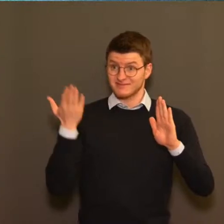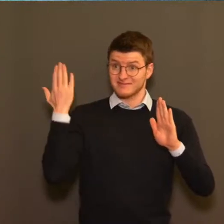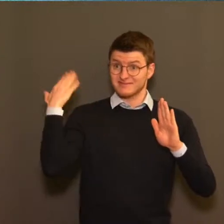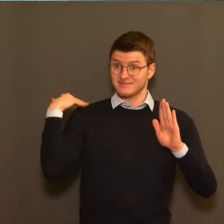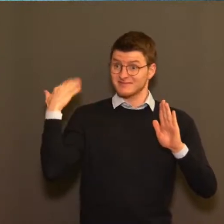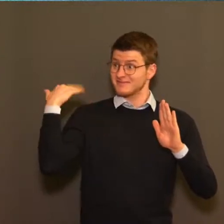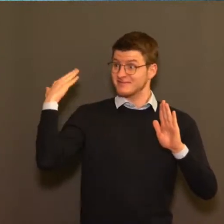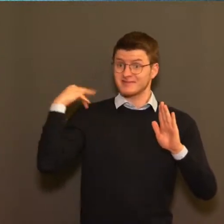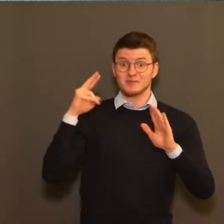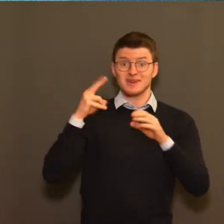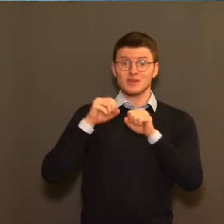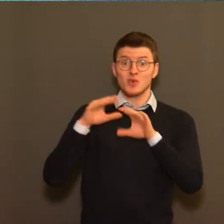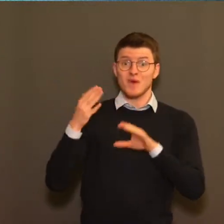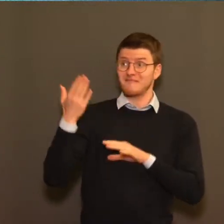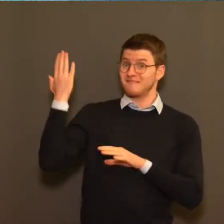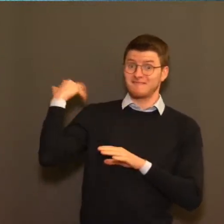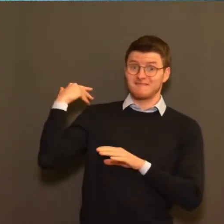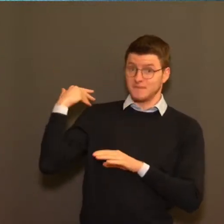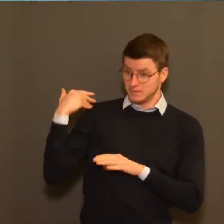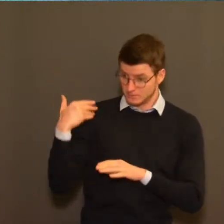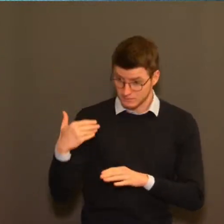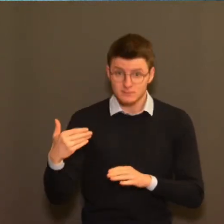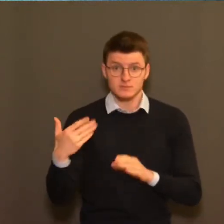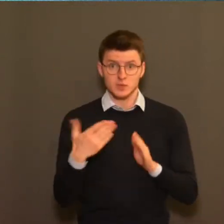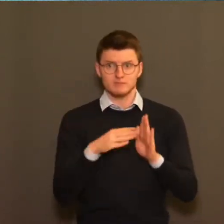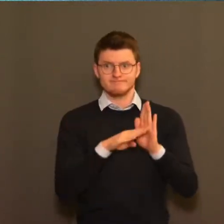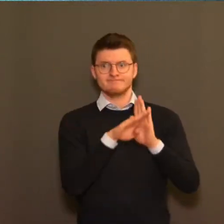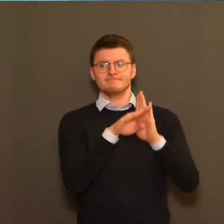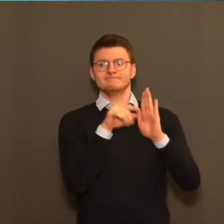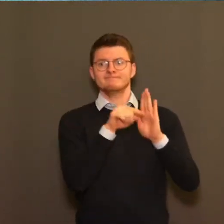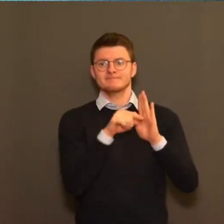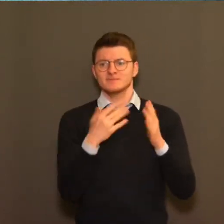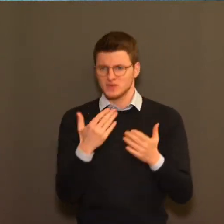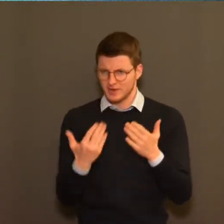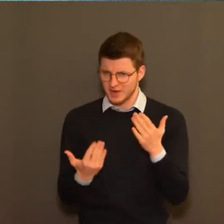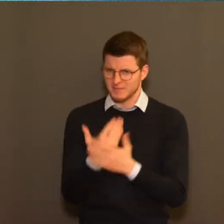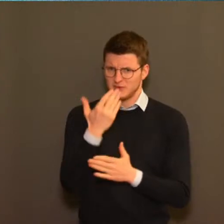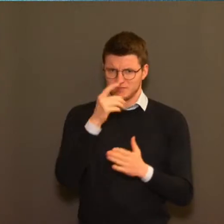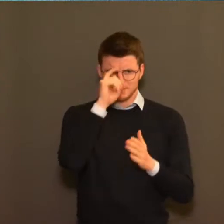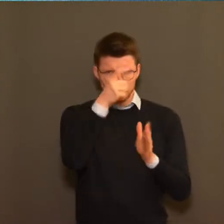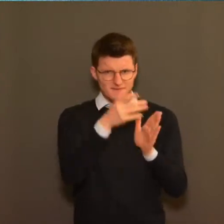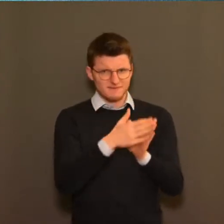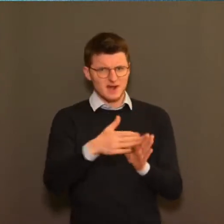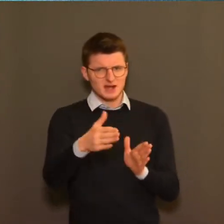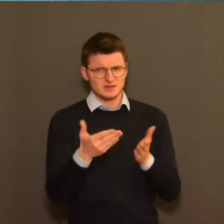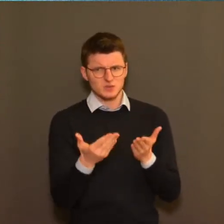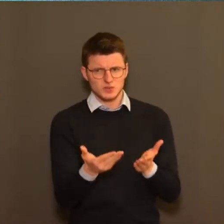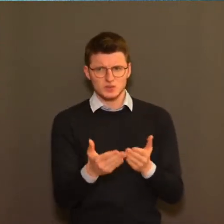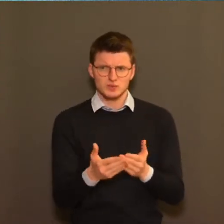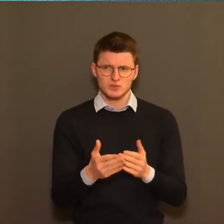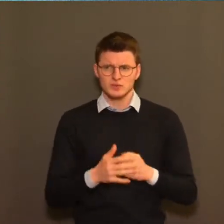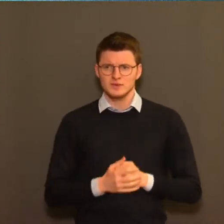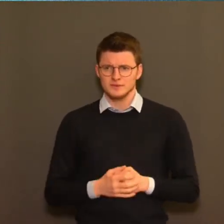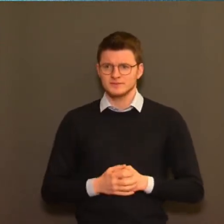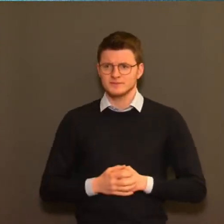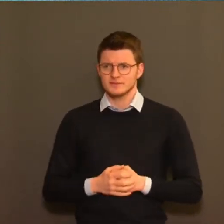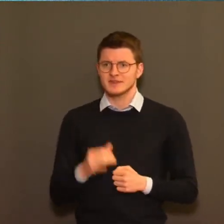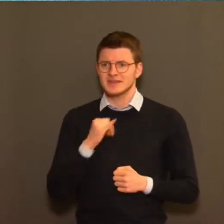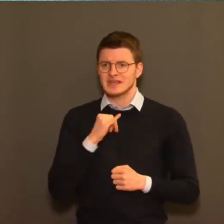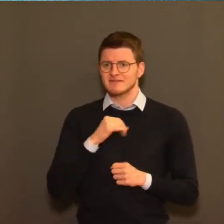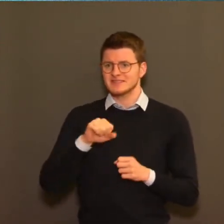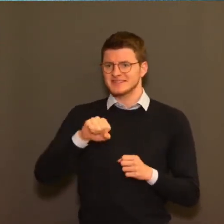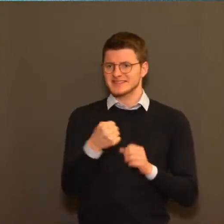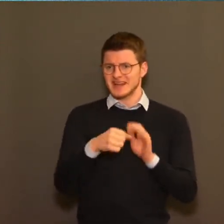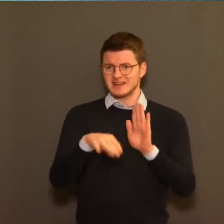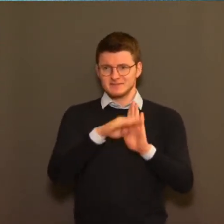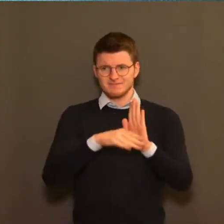We zijn nu duidelijk aanbeland in opnieuw een moeilijke fase van deze pandemie, met opnieuw verstrengingen om een